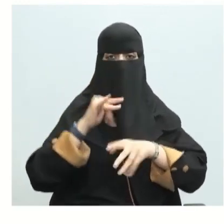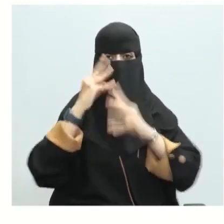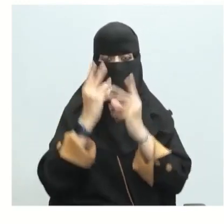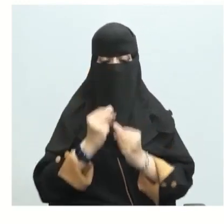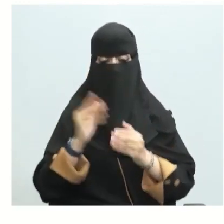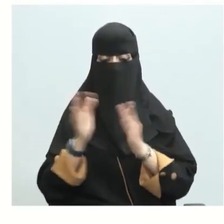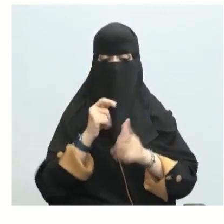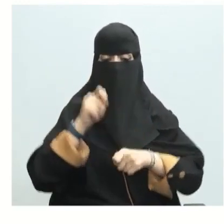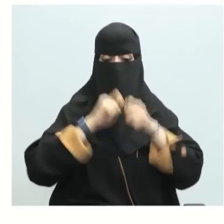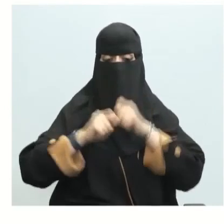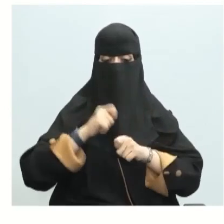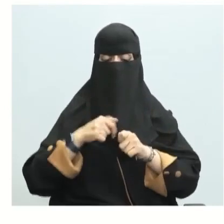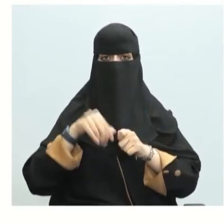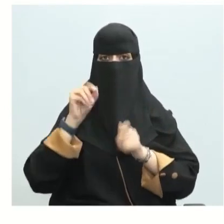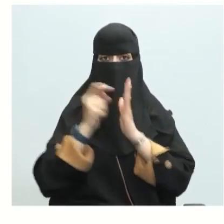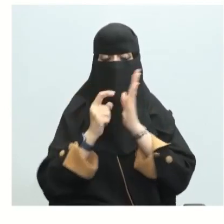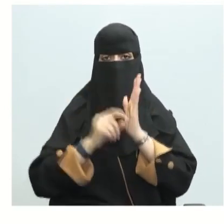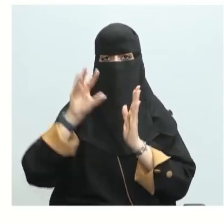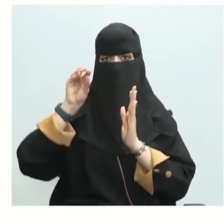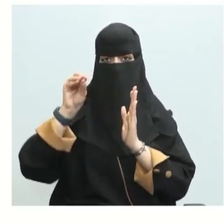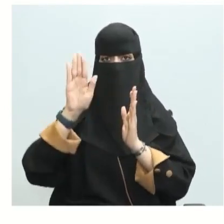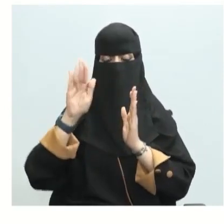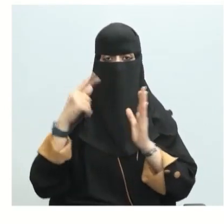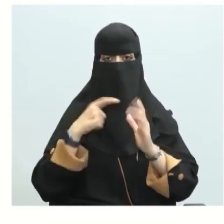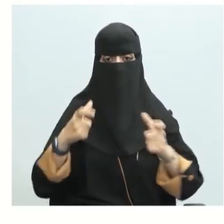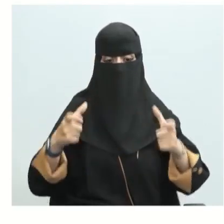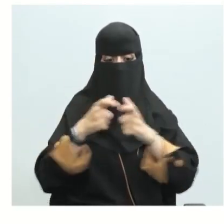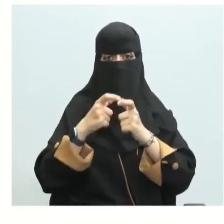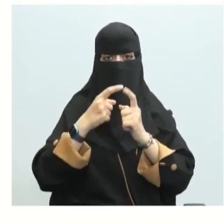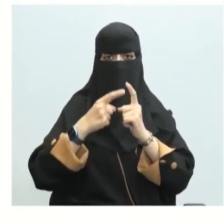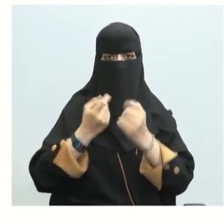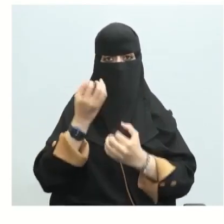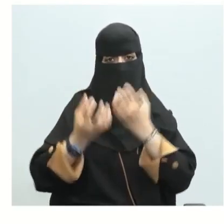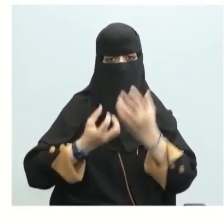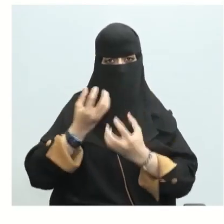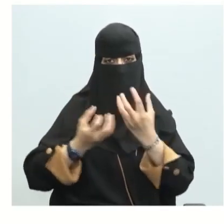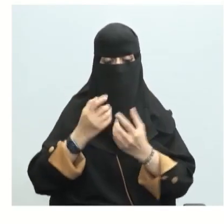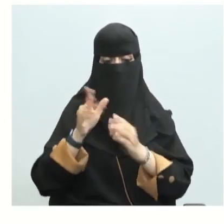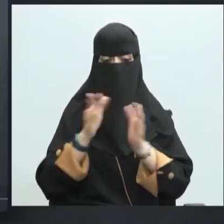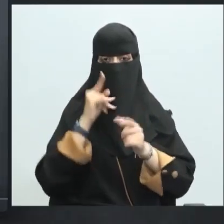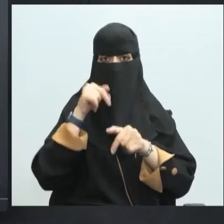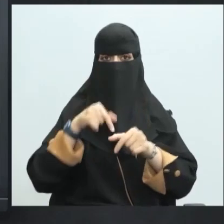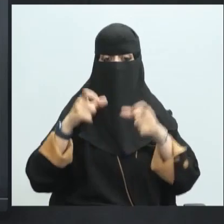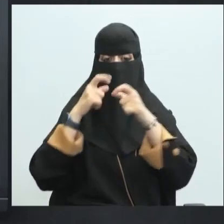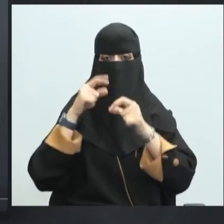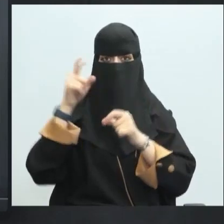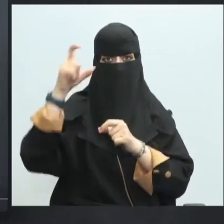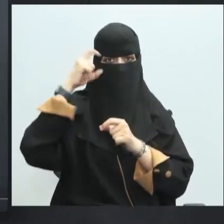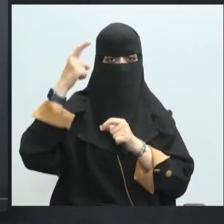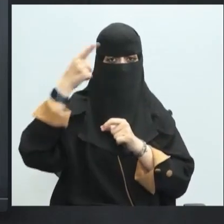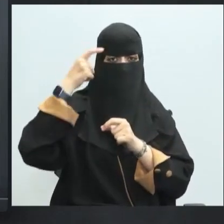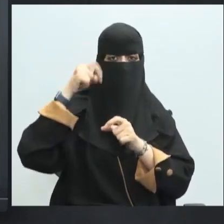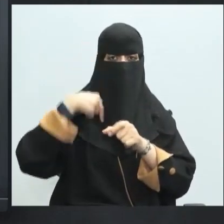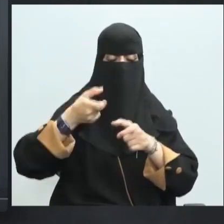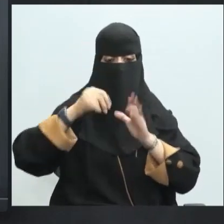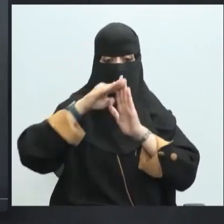اتش باستعمال قانون هيس للجمع الحراري ولاحظ كلمه الجمع الحراري بمعنى بمعنى انني ساعرف